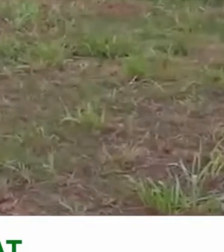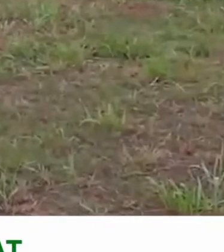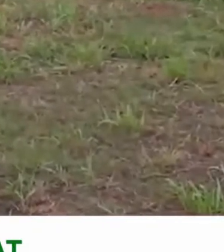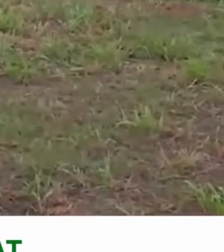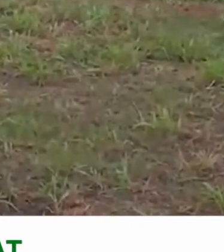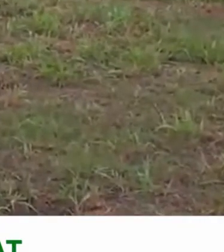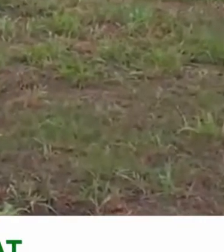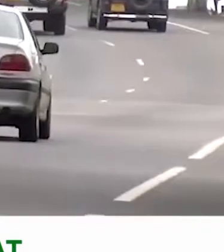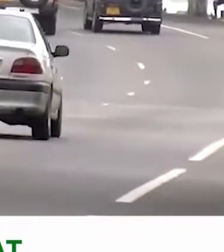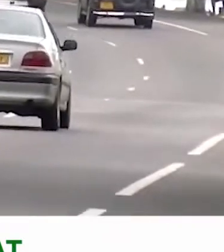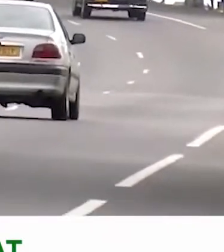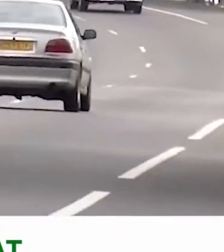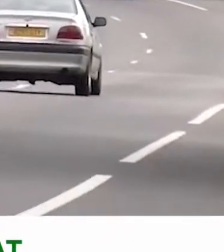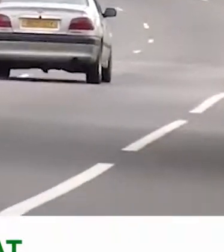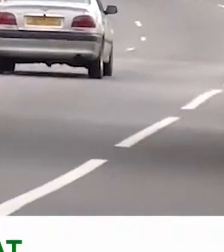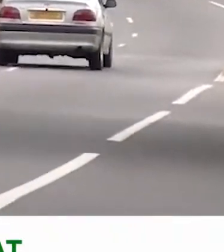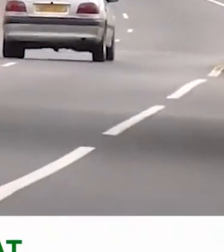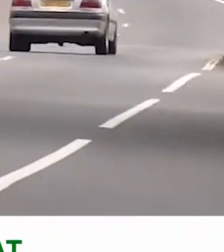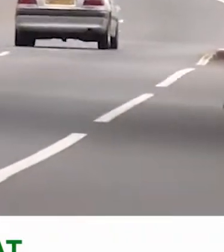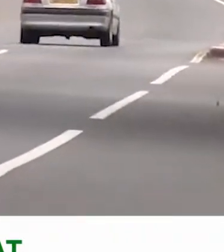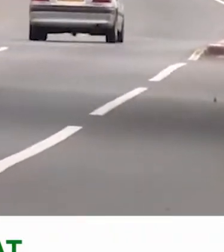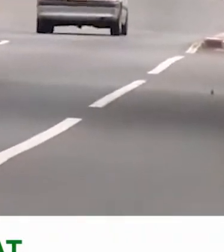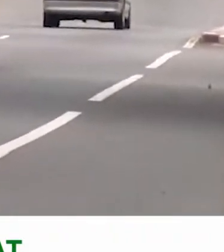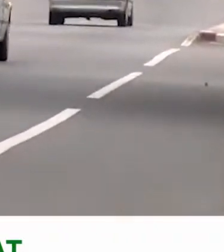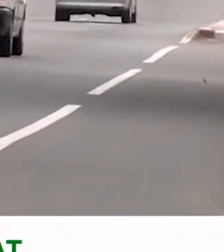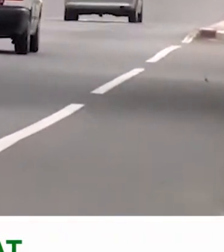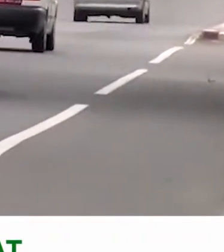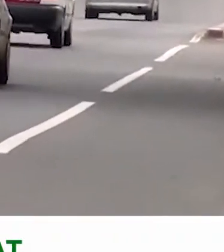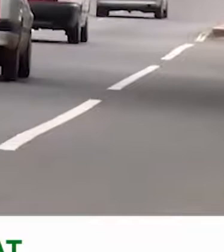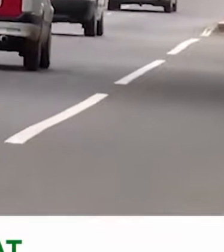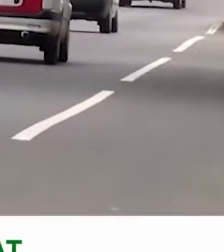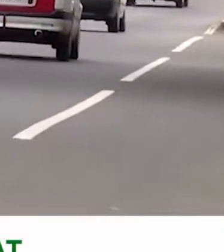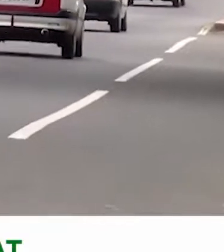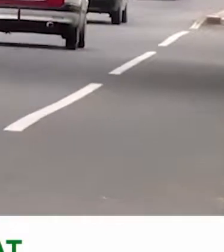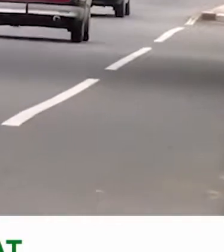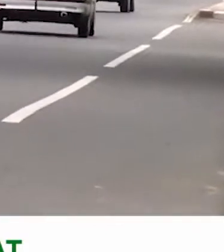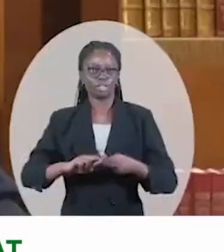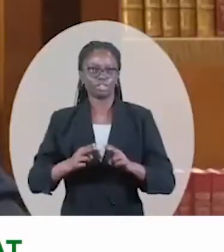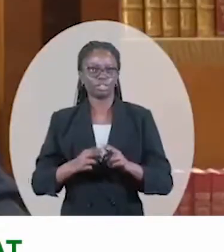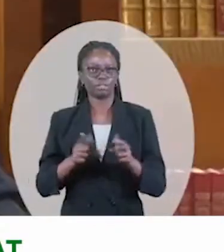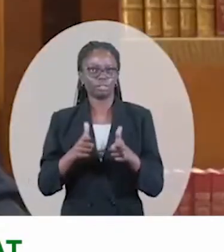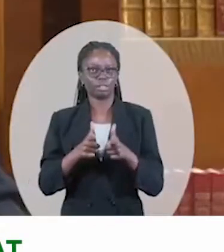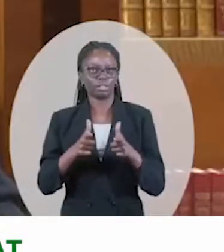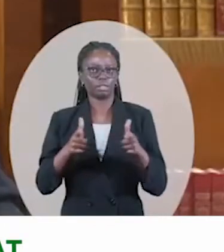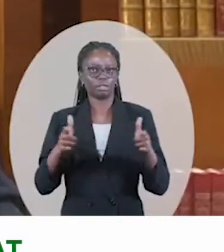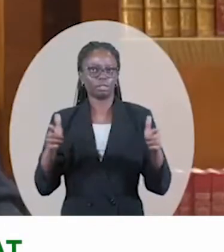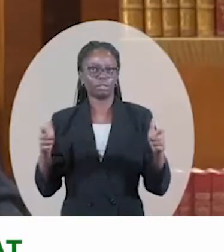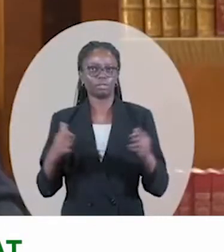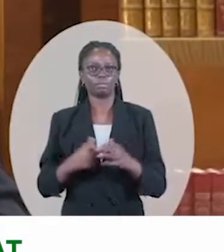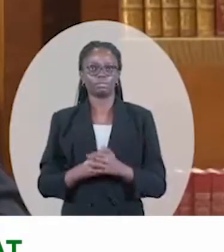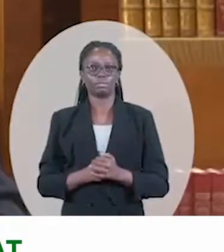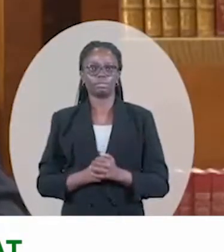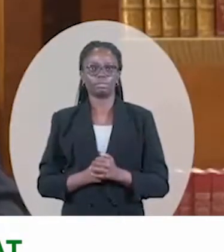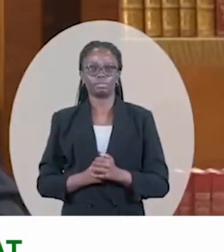PAT qui vise à améliorer les conditions de vie des Gabonais. Ali Bongo Ondimba a